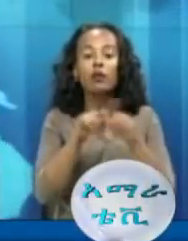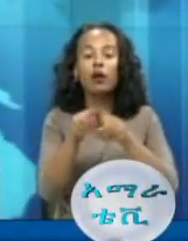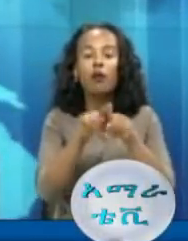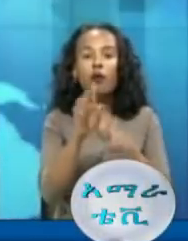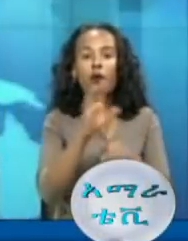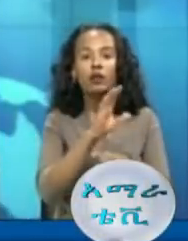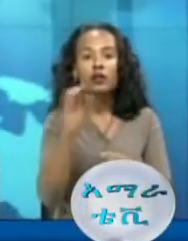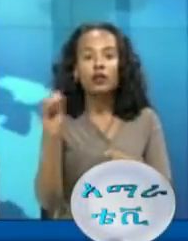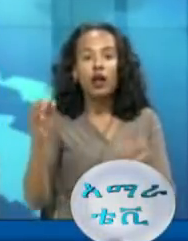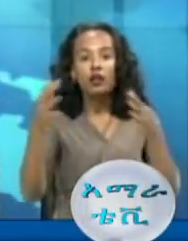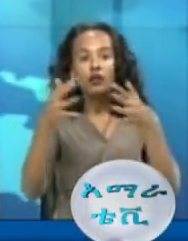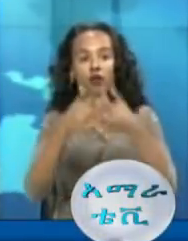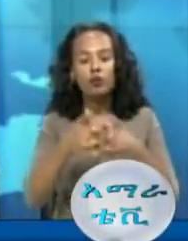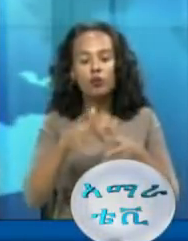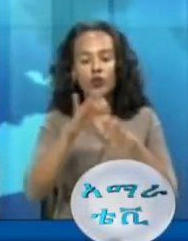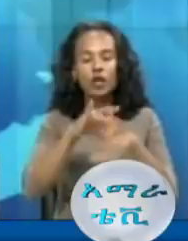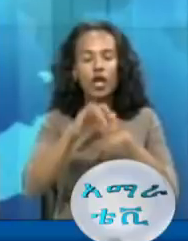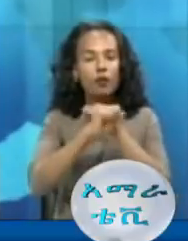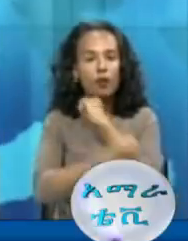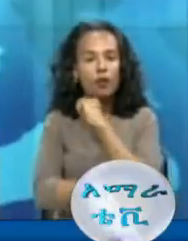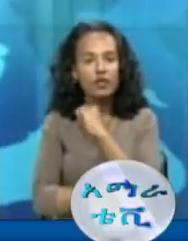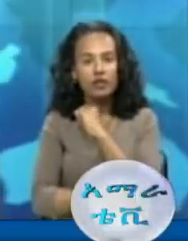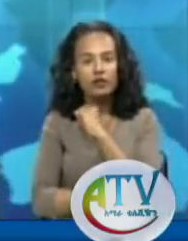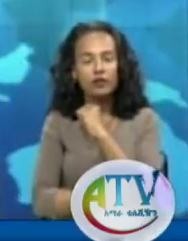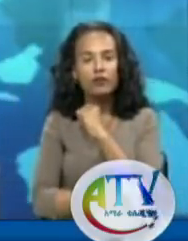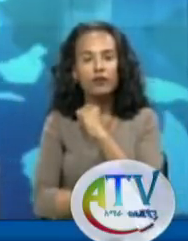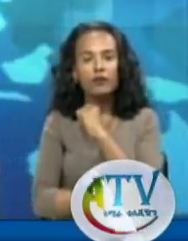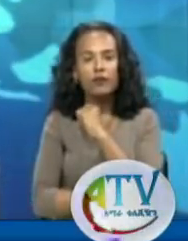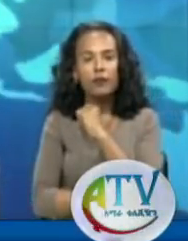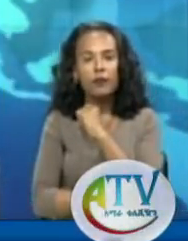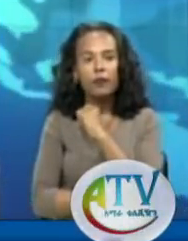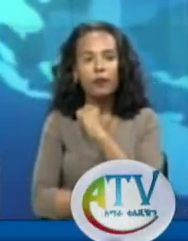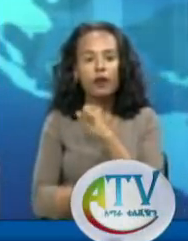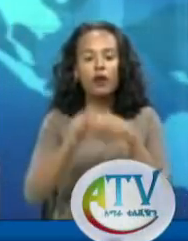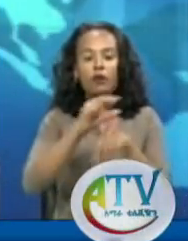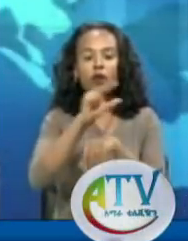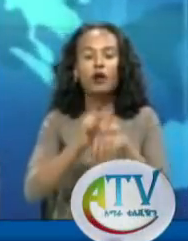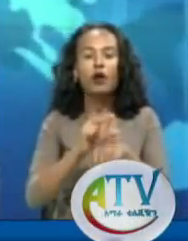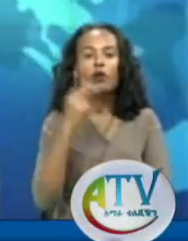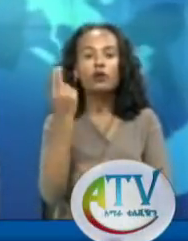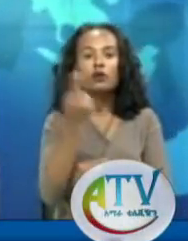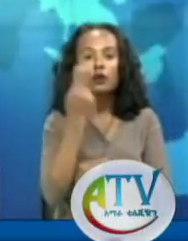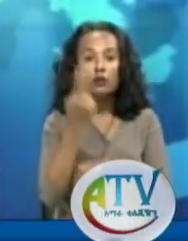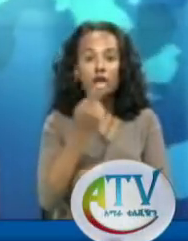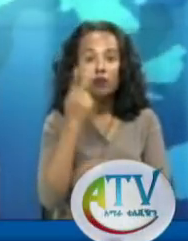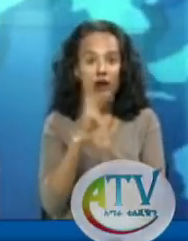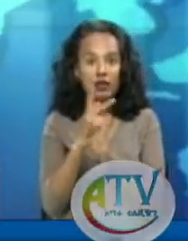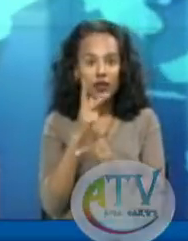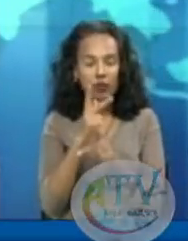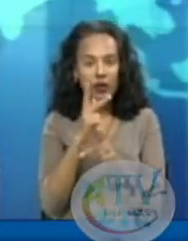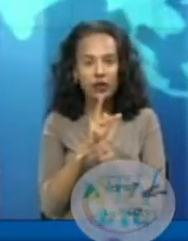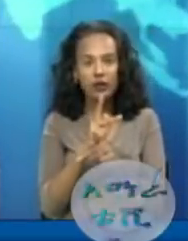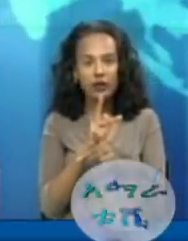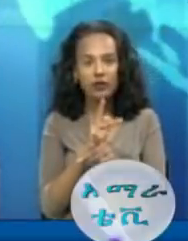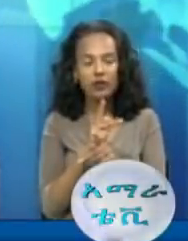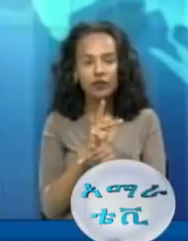የመግባባትና ትብብር መርህ ላይ መመስረት ብሔራዊ ጥቅምን ማስጠበቅ